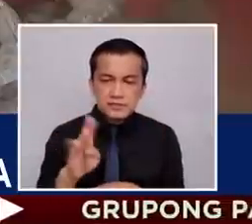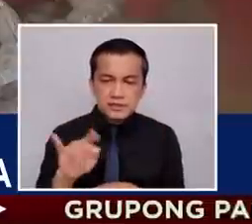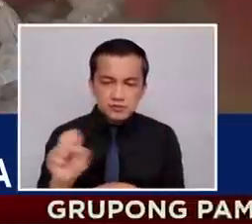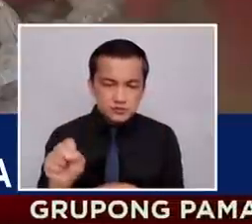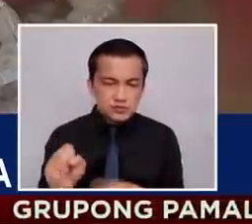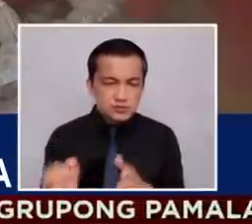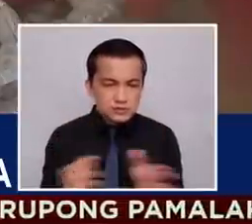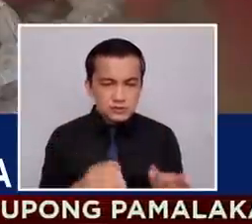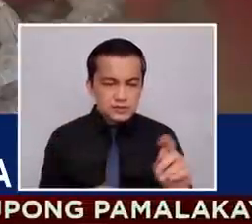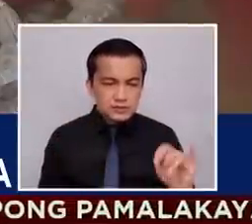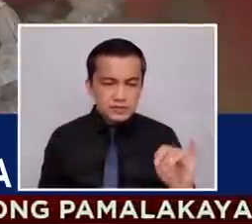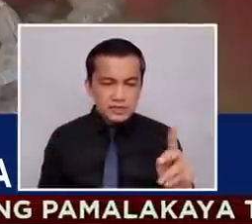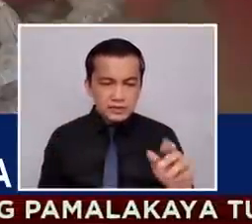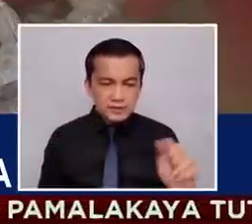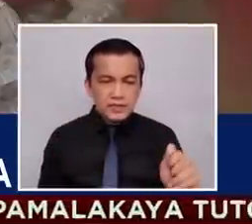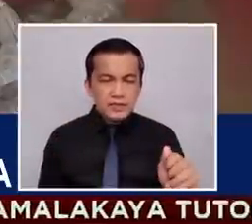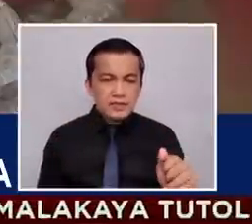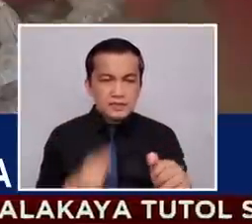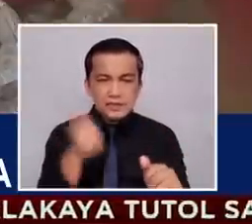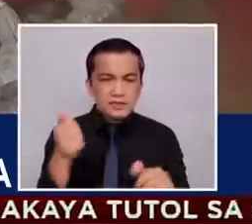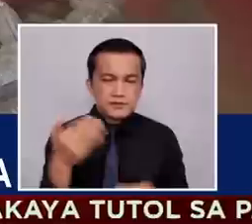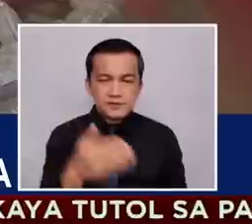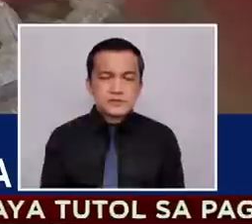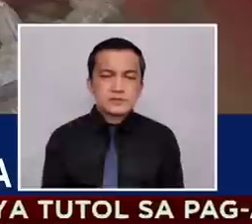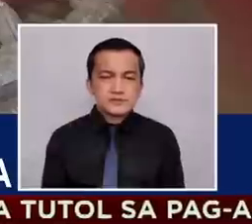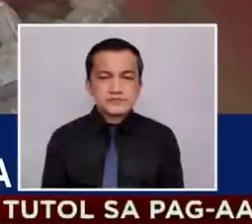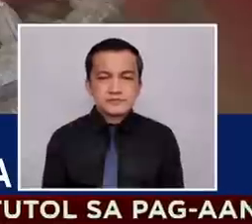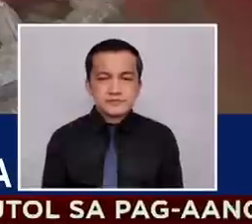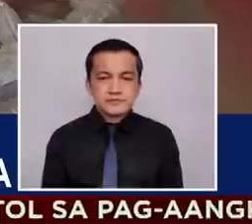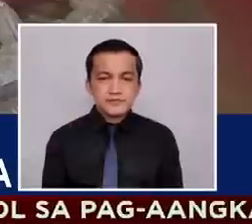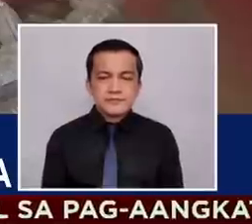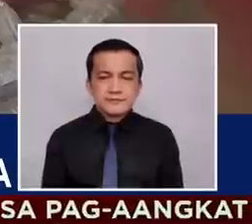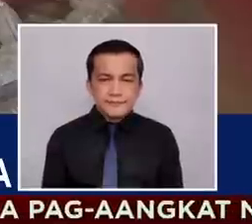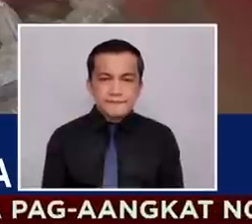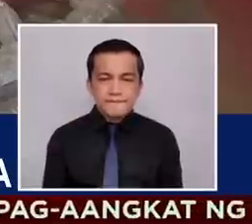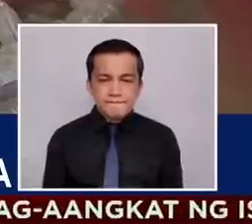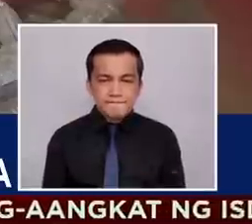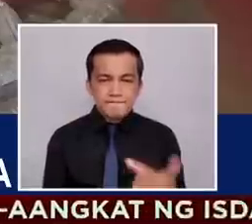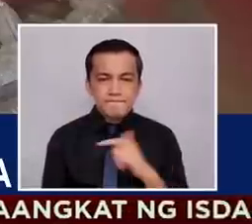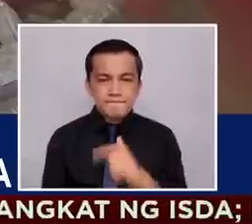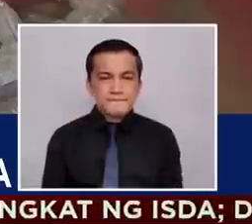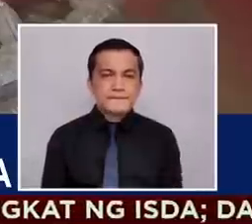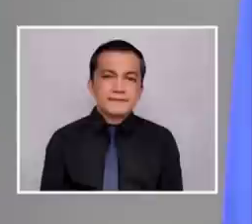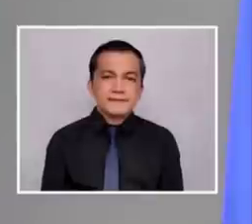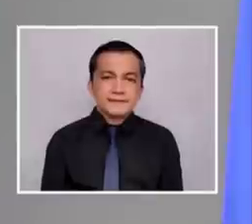pang pagkaing dagat. Jervis Manahan, ABS-CBN News.